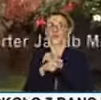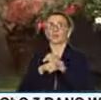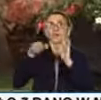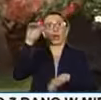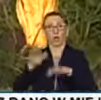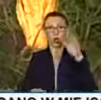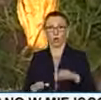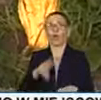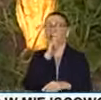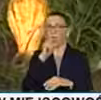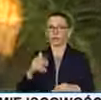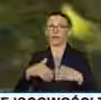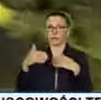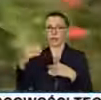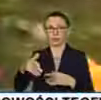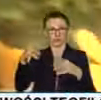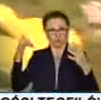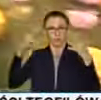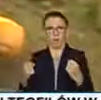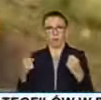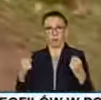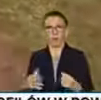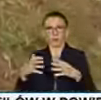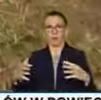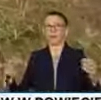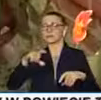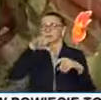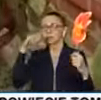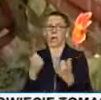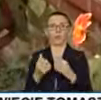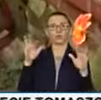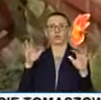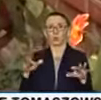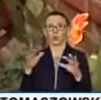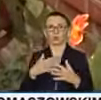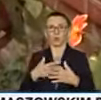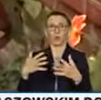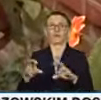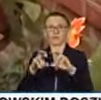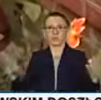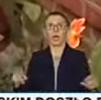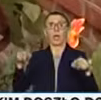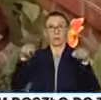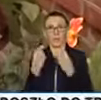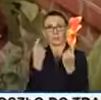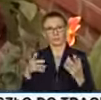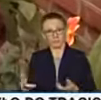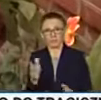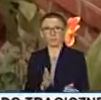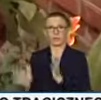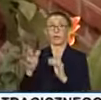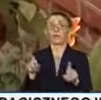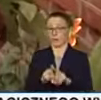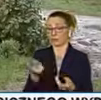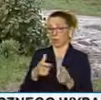kg. Każda kolejna była już cięższa. Cały proces wymaga dużo poświęconego czasu i odpowiedniego przygotowania, w tym